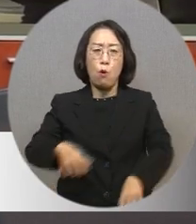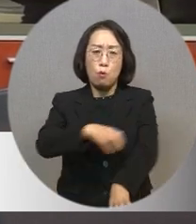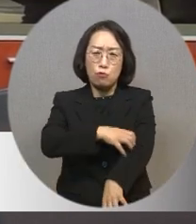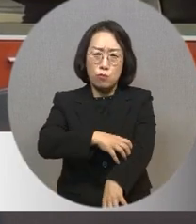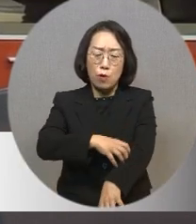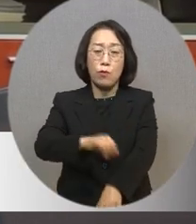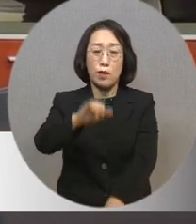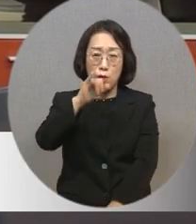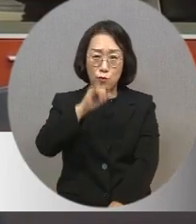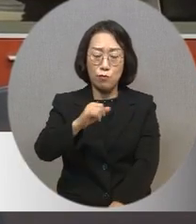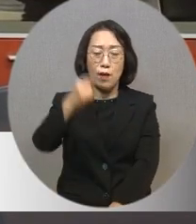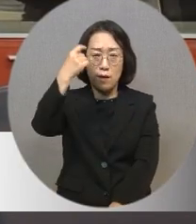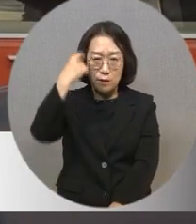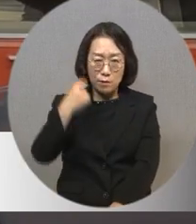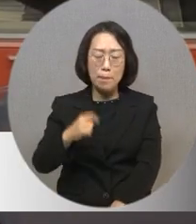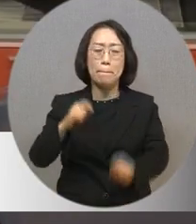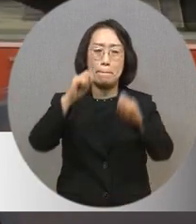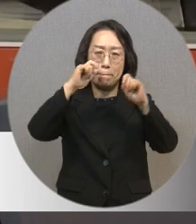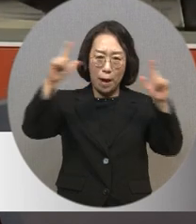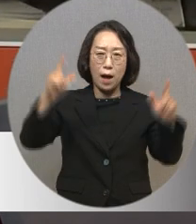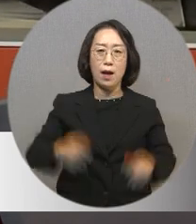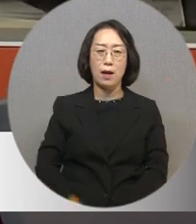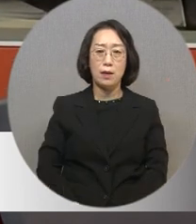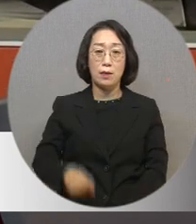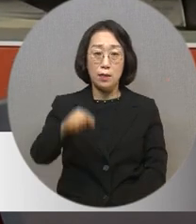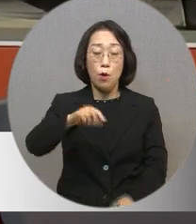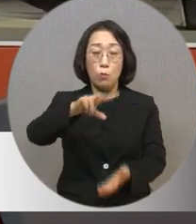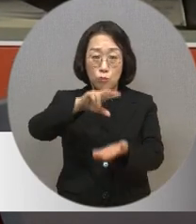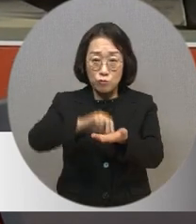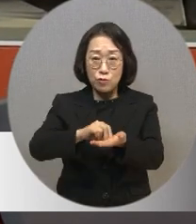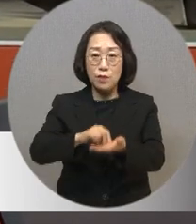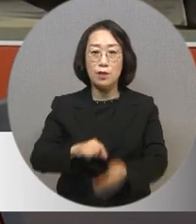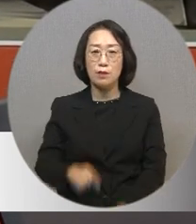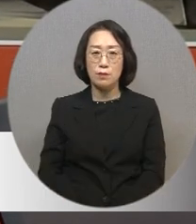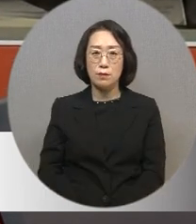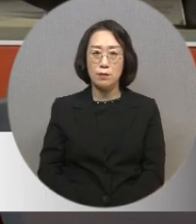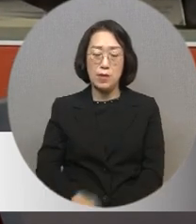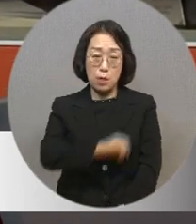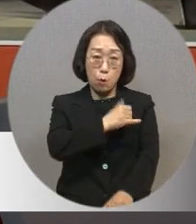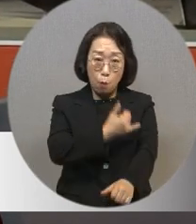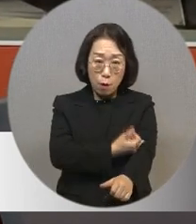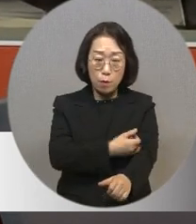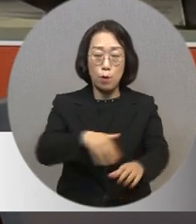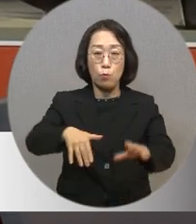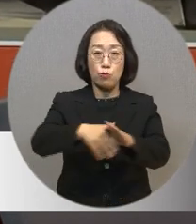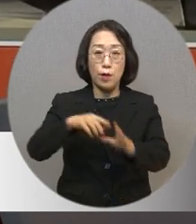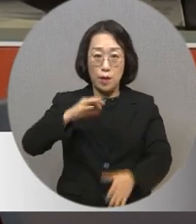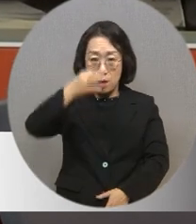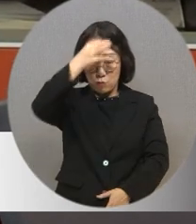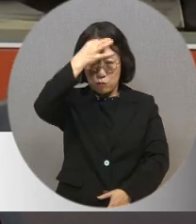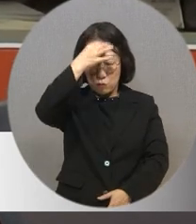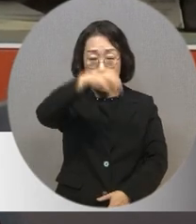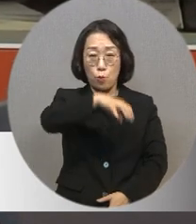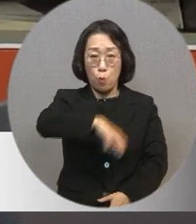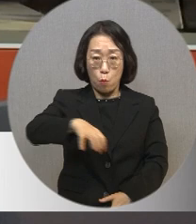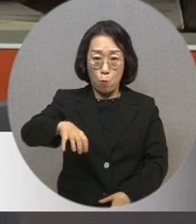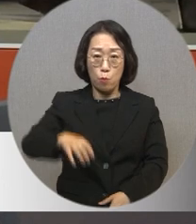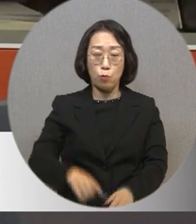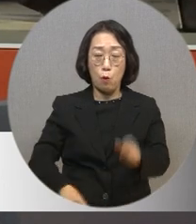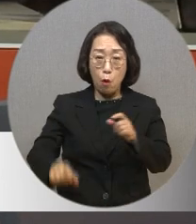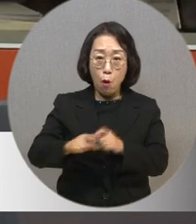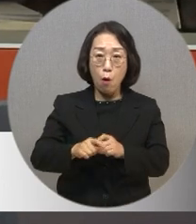않구나라는 것들을 많이 느꼈고 이런 부분들 워낙 인권과 또 문화, 예술의 영역에서 앞서 나가는